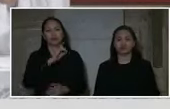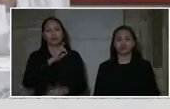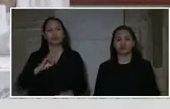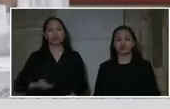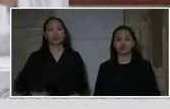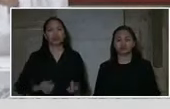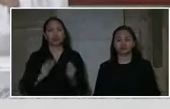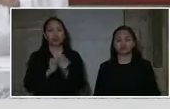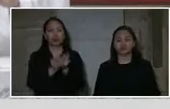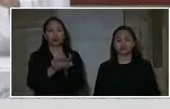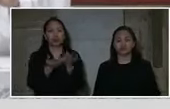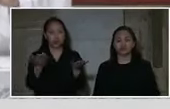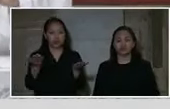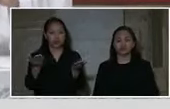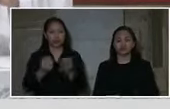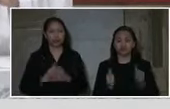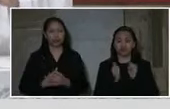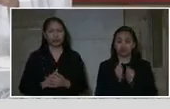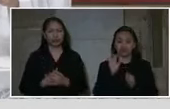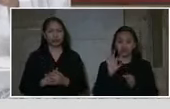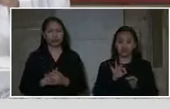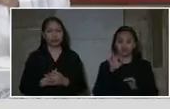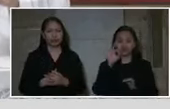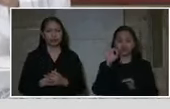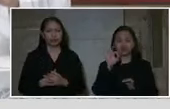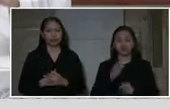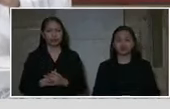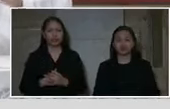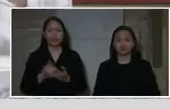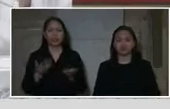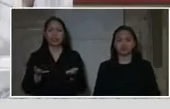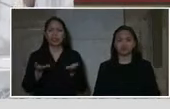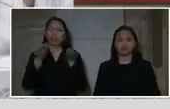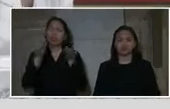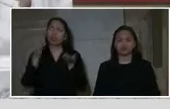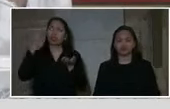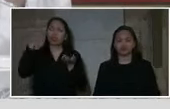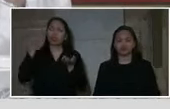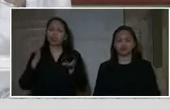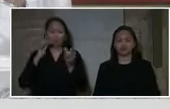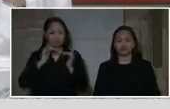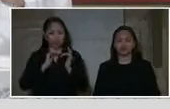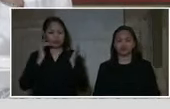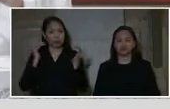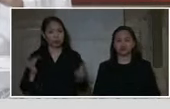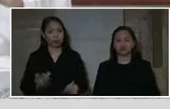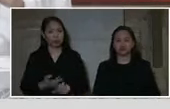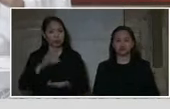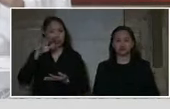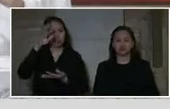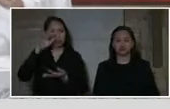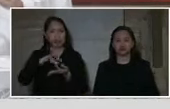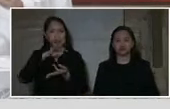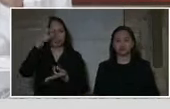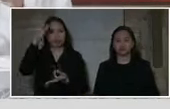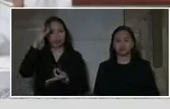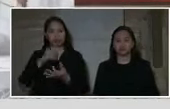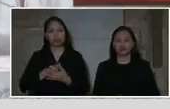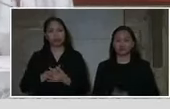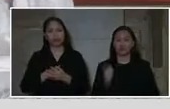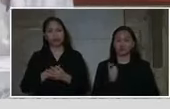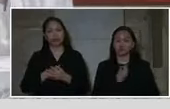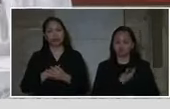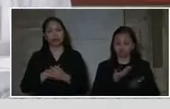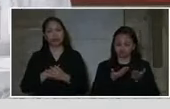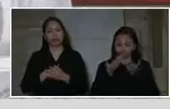Sumain niyo ang Panginoon. At sumayo rin. Itaas sa Diyos ang inyong puso at diwa. Itinaas na